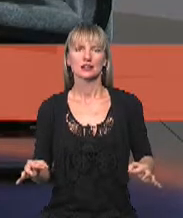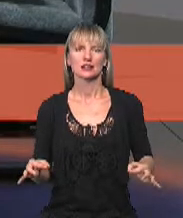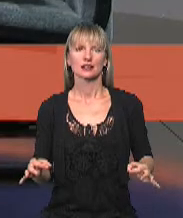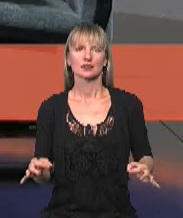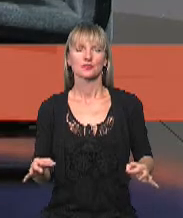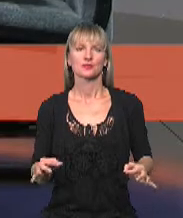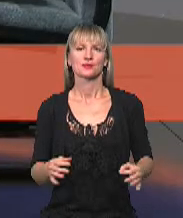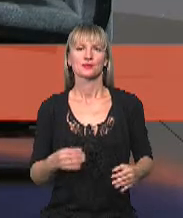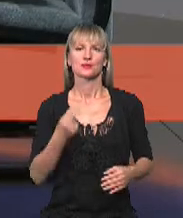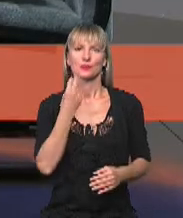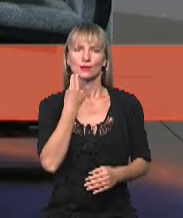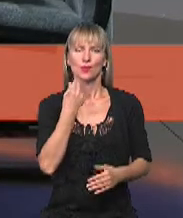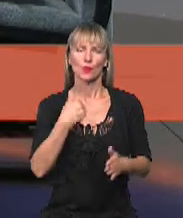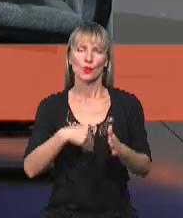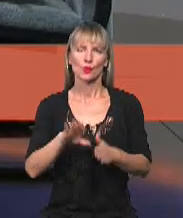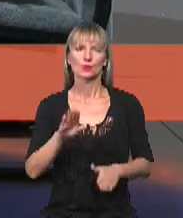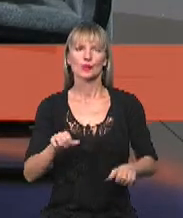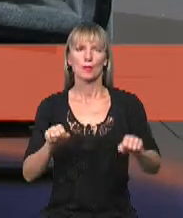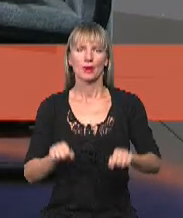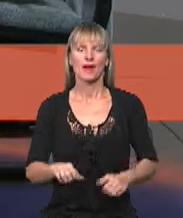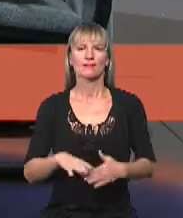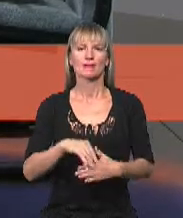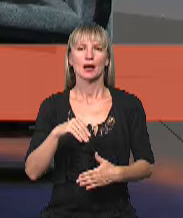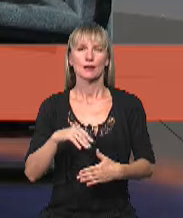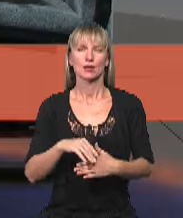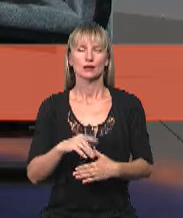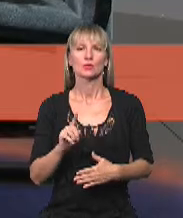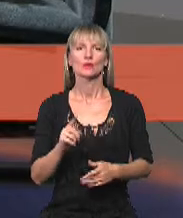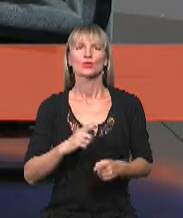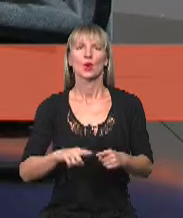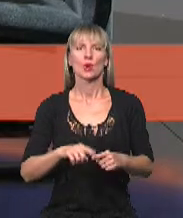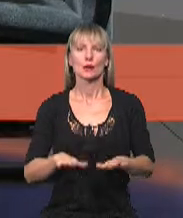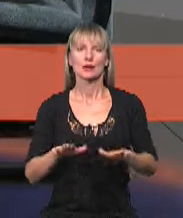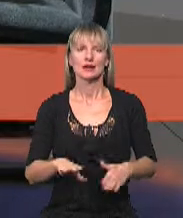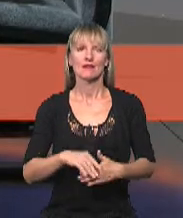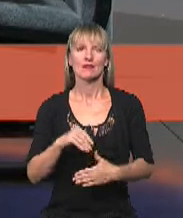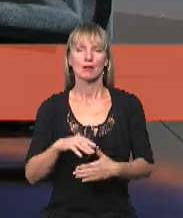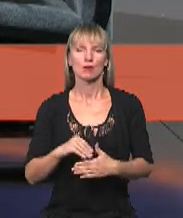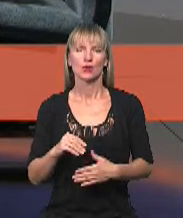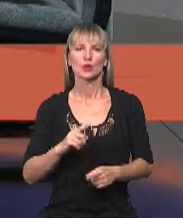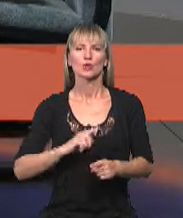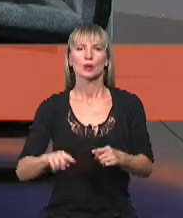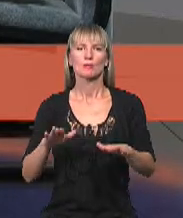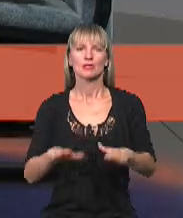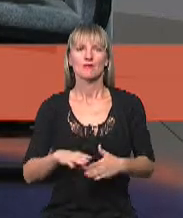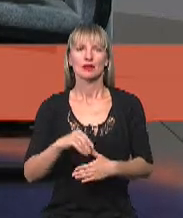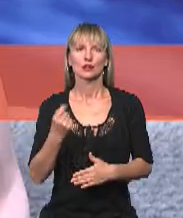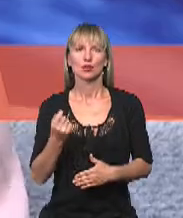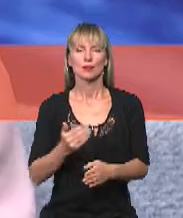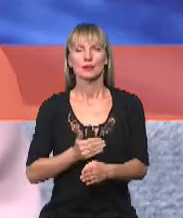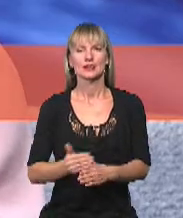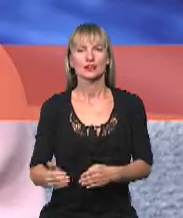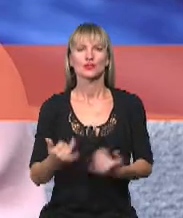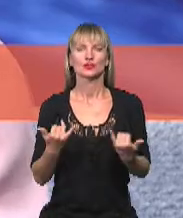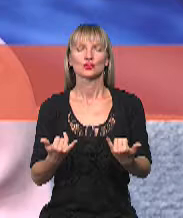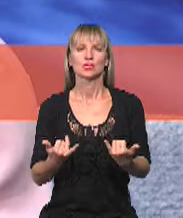покращення прав виборчих, тому що скоро місцеві вибори. Про скоро місцеві вибори трохи пізніше, а